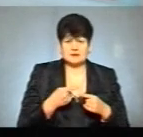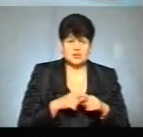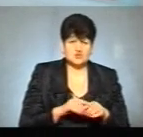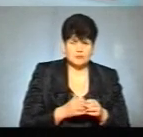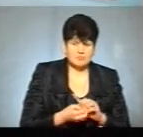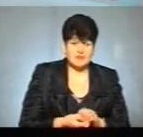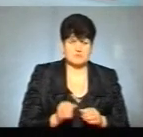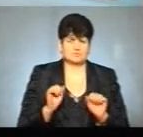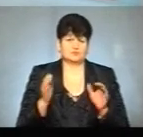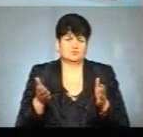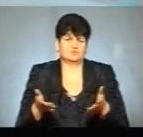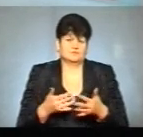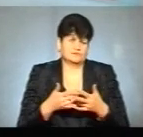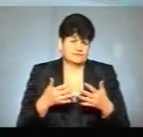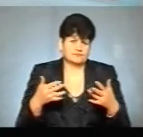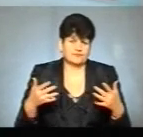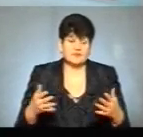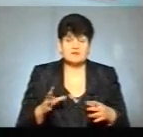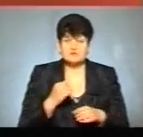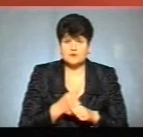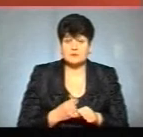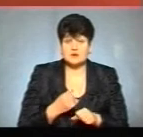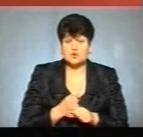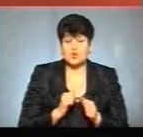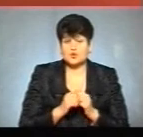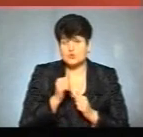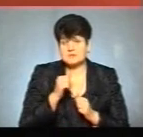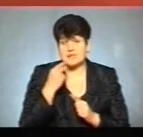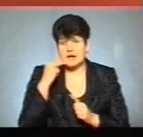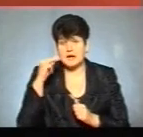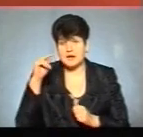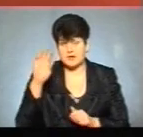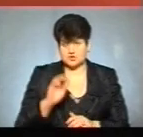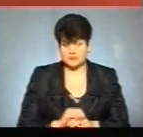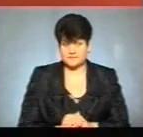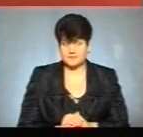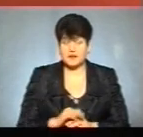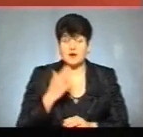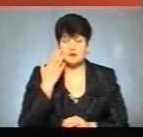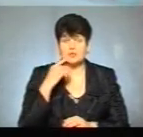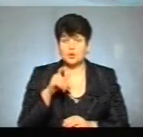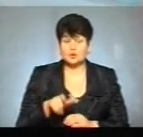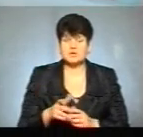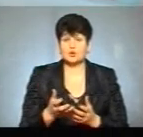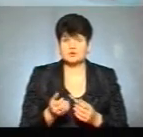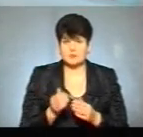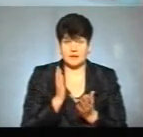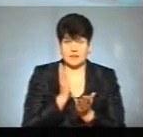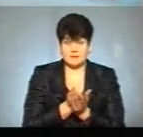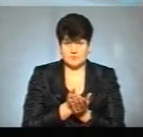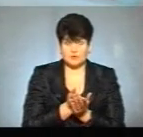там поки це все вже відпрацьовується, вже щомісяць краще. Але коли людина отримує напряму на руки, то